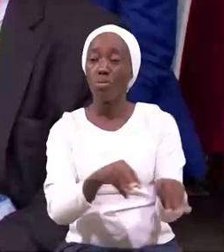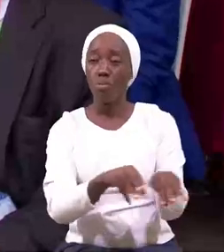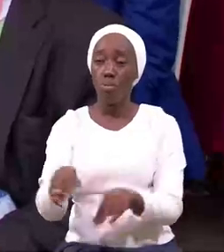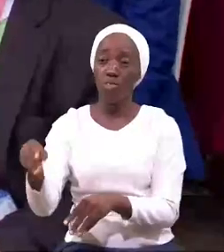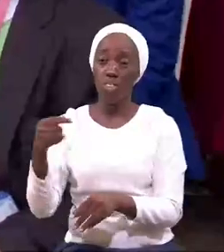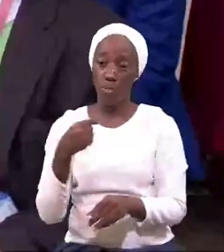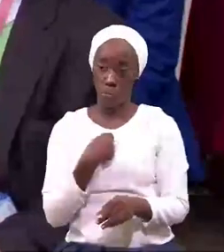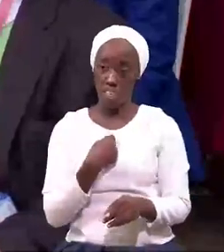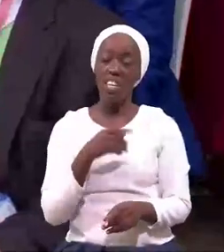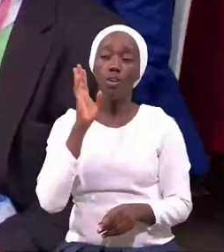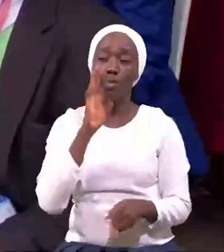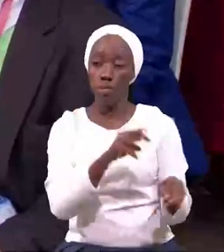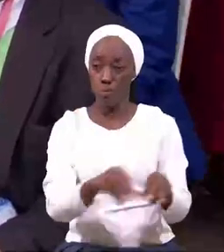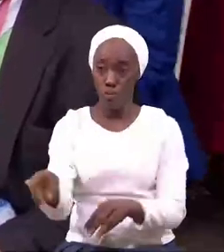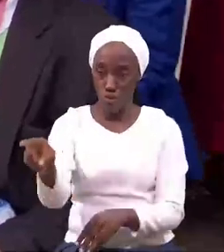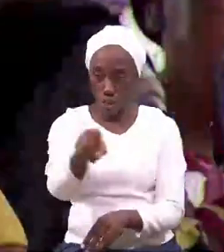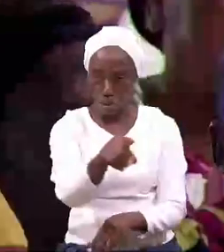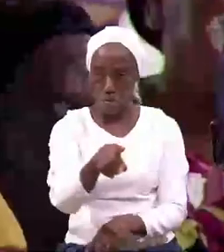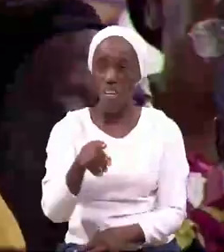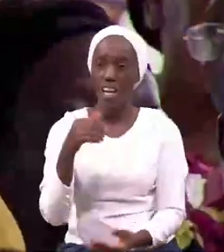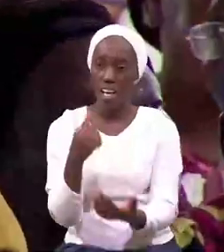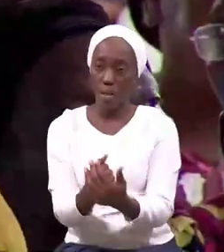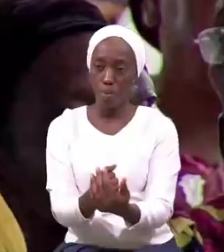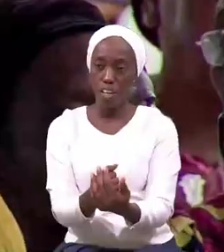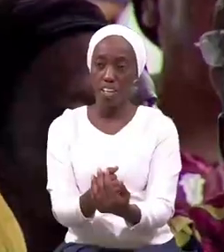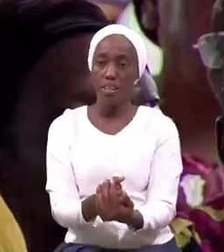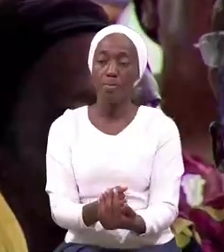Comme l'esprit me bouge, il va aussi vous faire bouger.